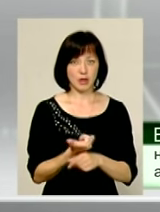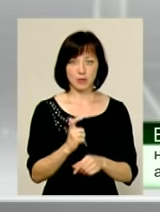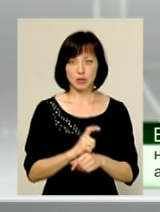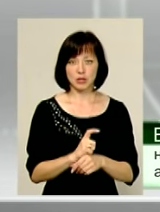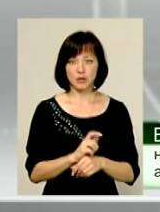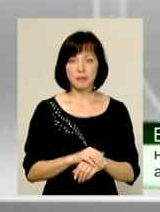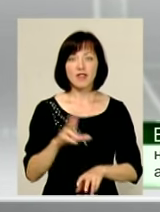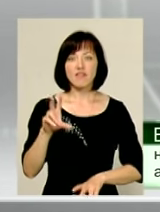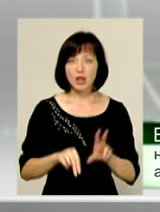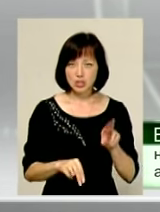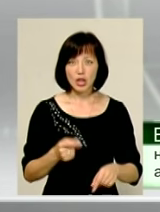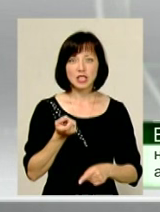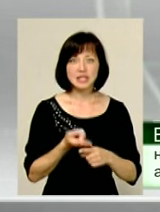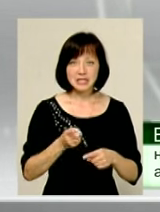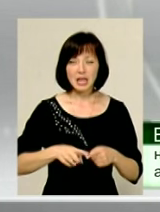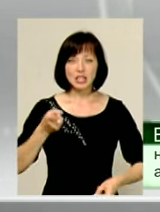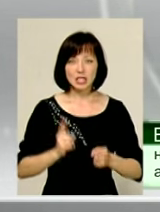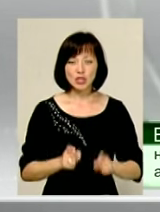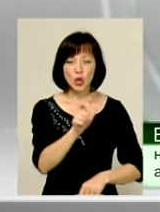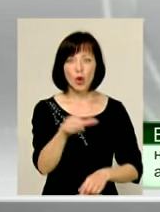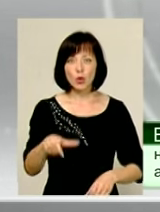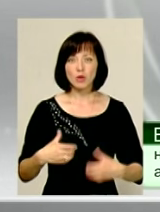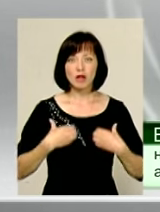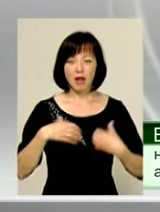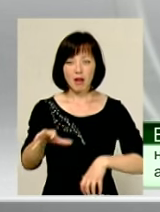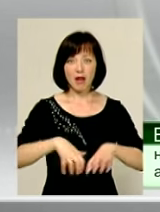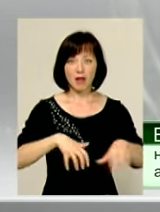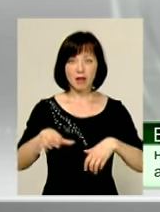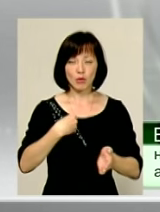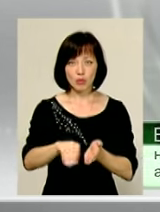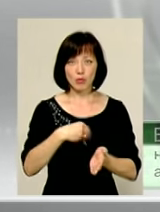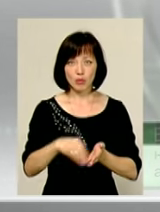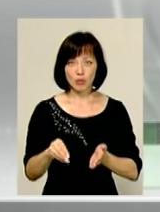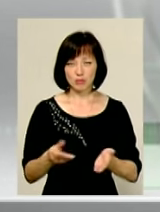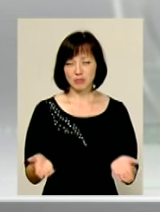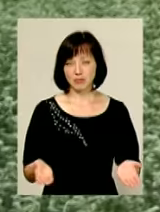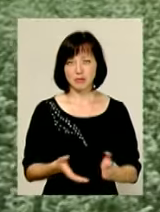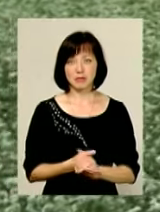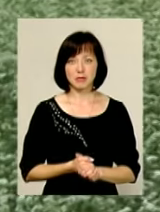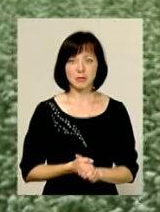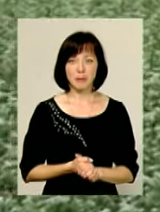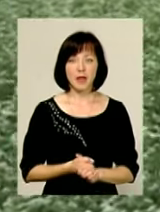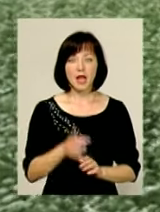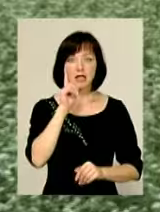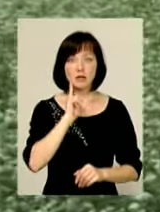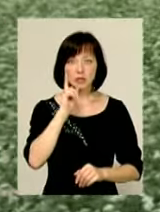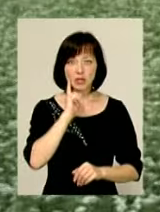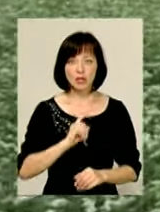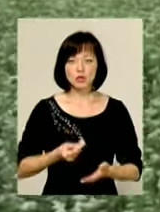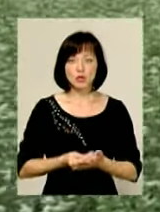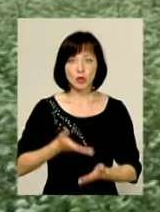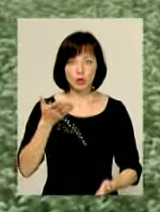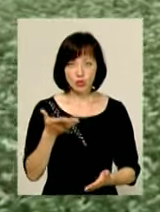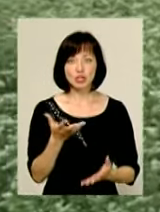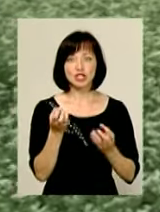Я ще вважаю, що це дійсно ажіотаж. В кінці і кінців, як це кажуть, що спроб страждает предложе. Тим часом зростання ціни